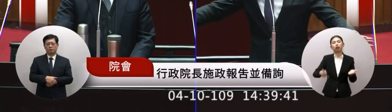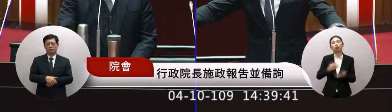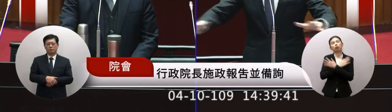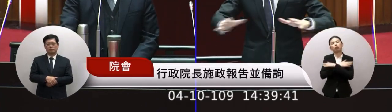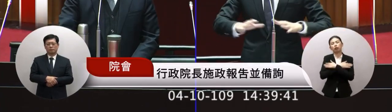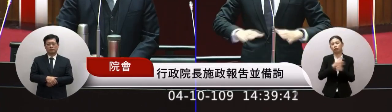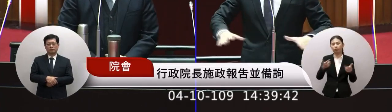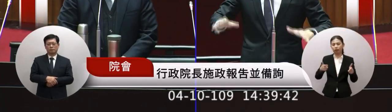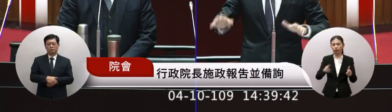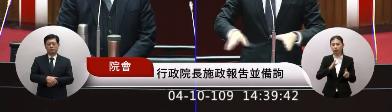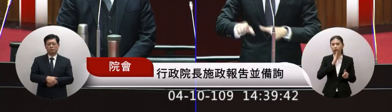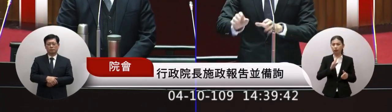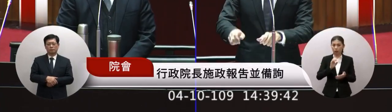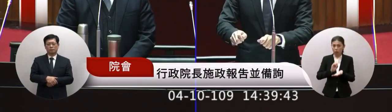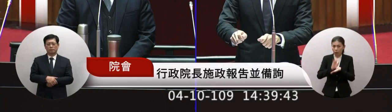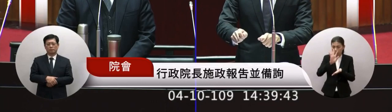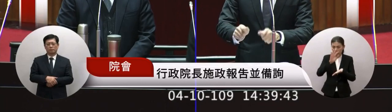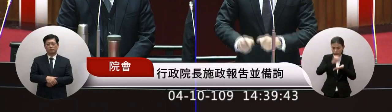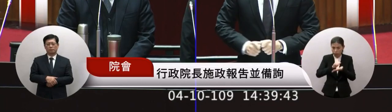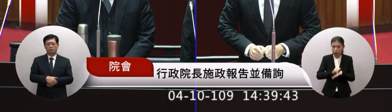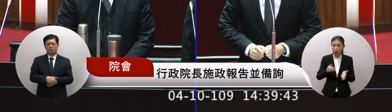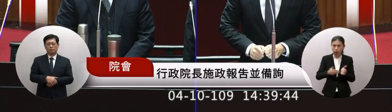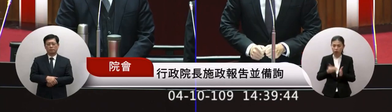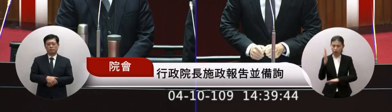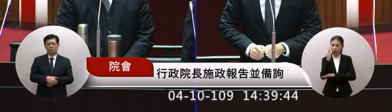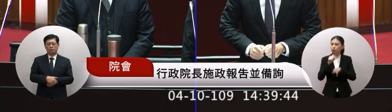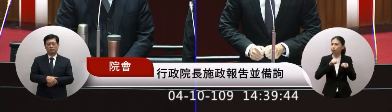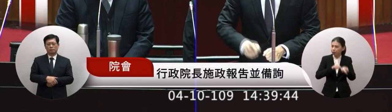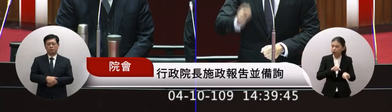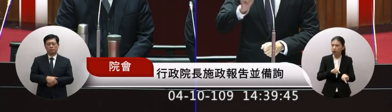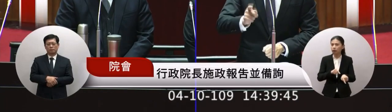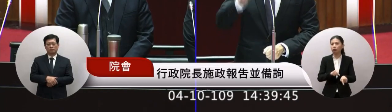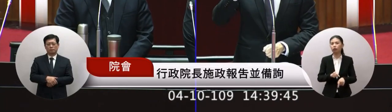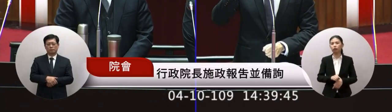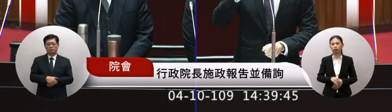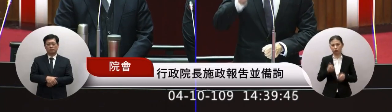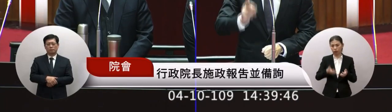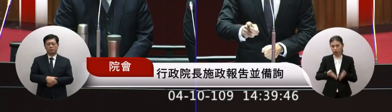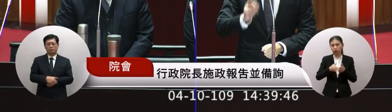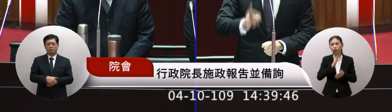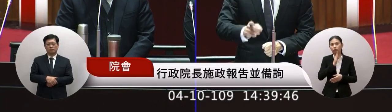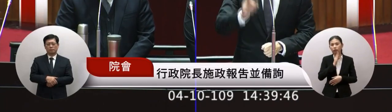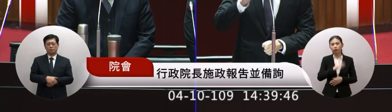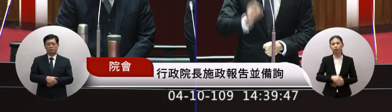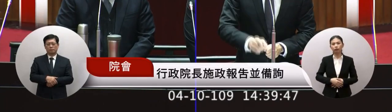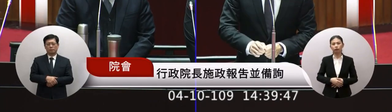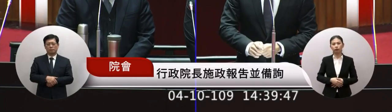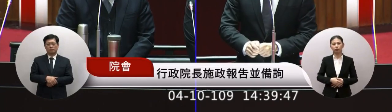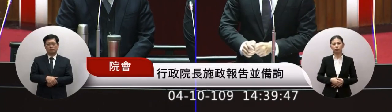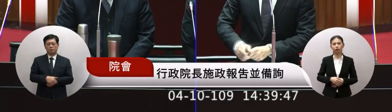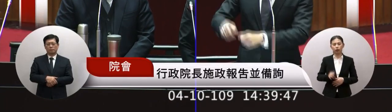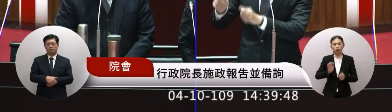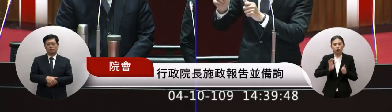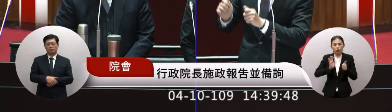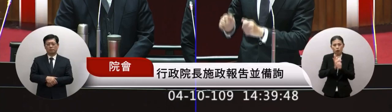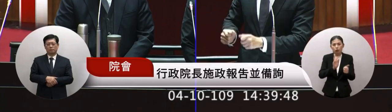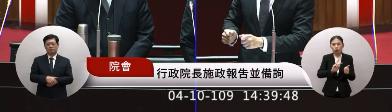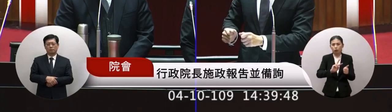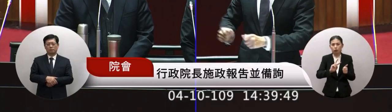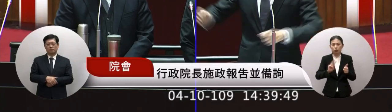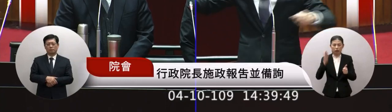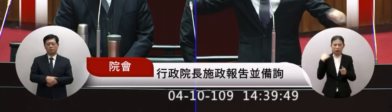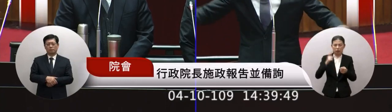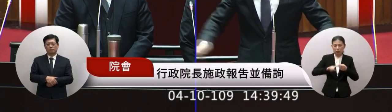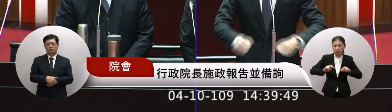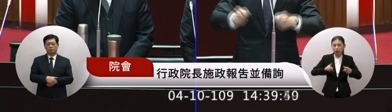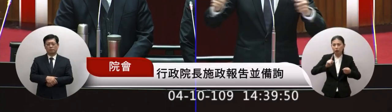爱让规个政府拢会当去落实转型正义的工课，迄是上着，迄是其实是促转会任期到期